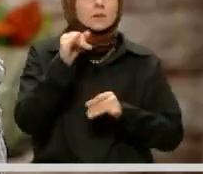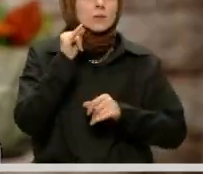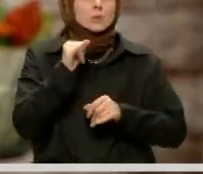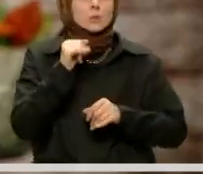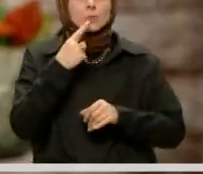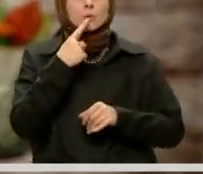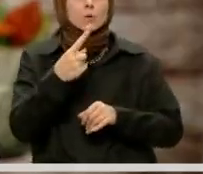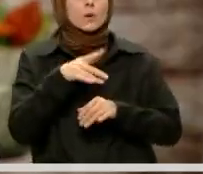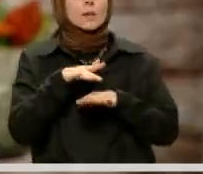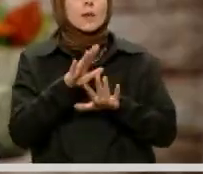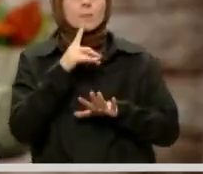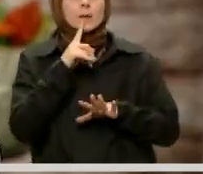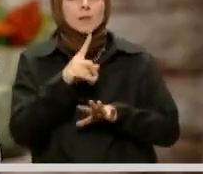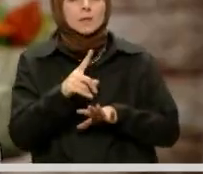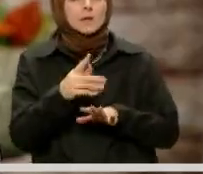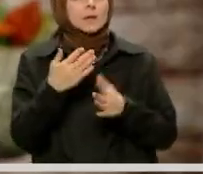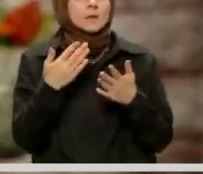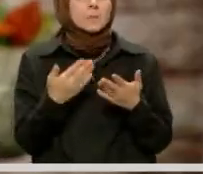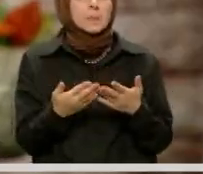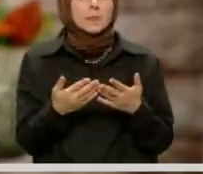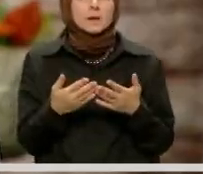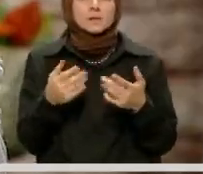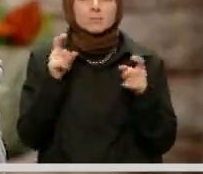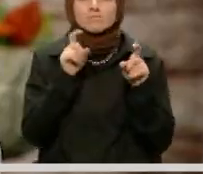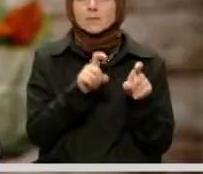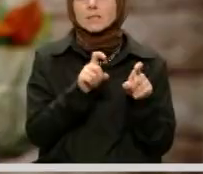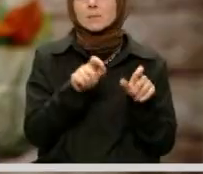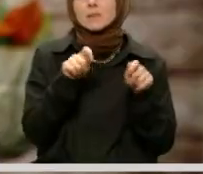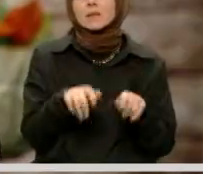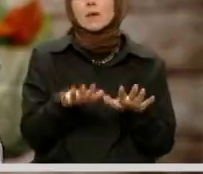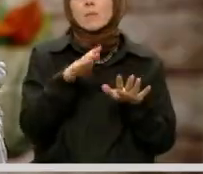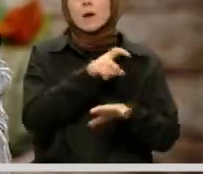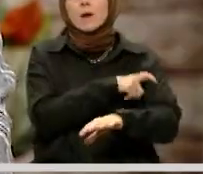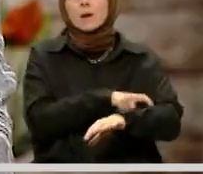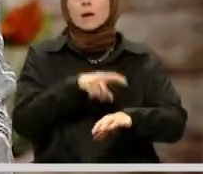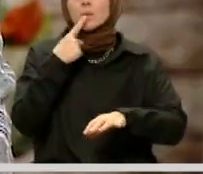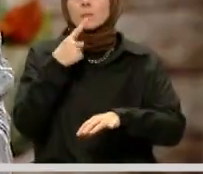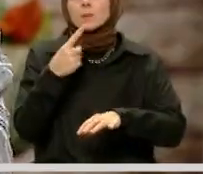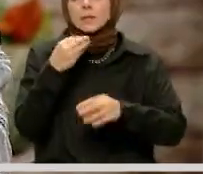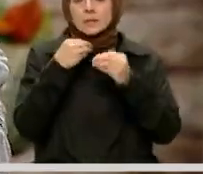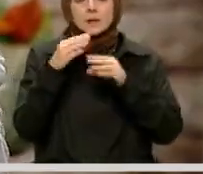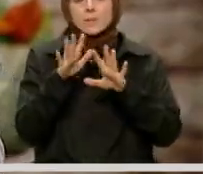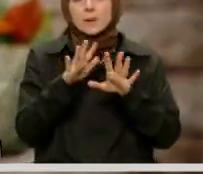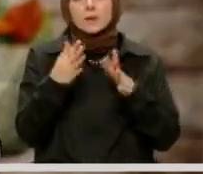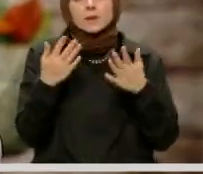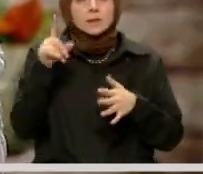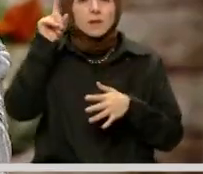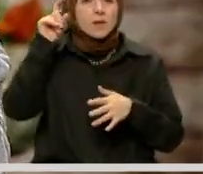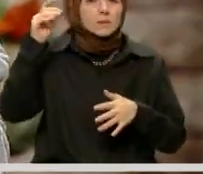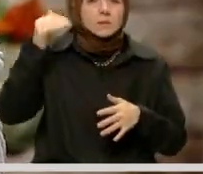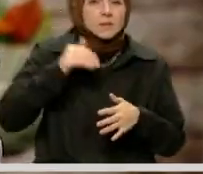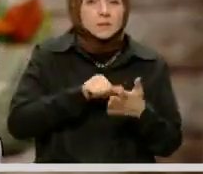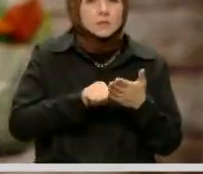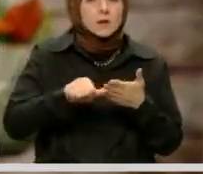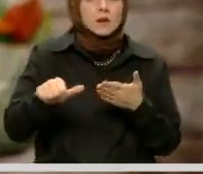emretti. Gıybet yapmamamı, haram yemememi, gasp etmememi. Yani aklınıza gelebilecek her